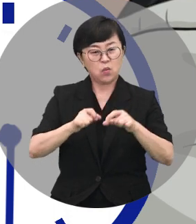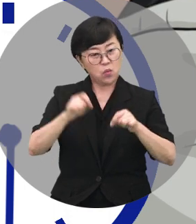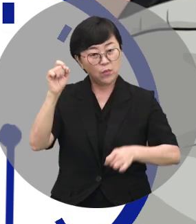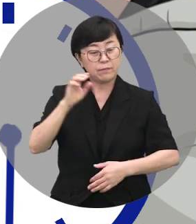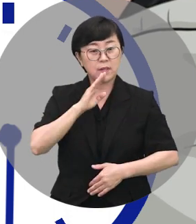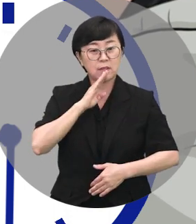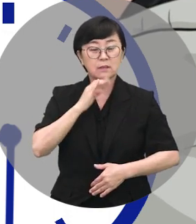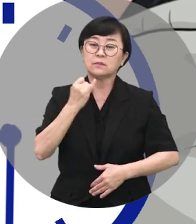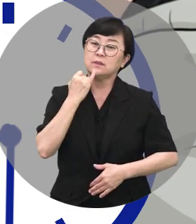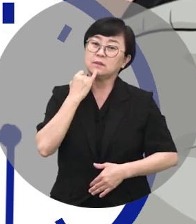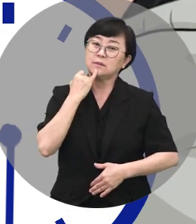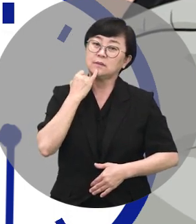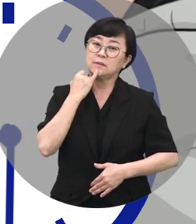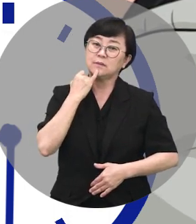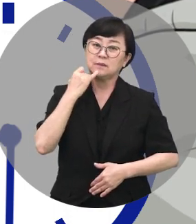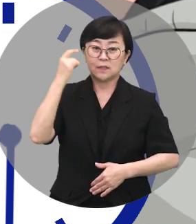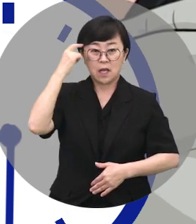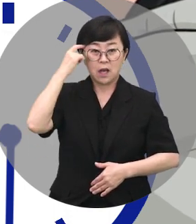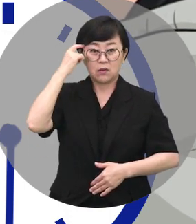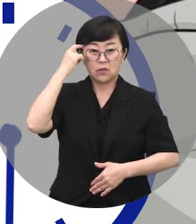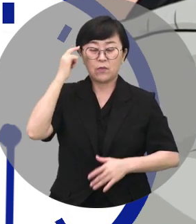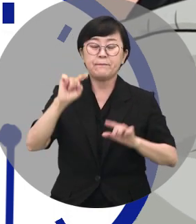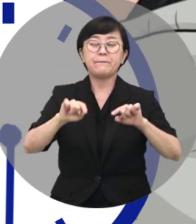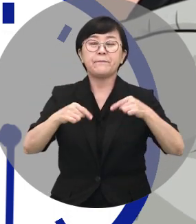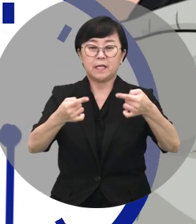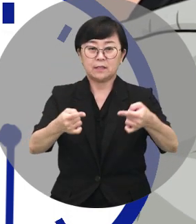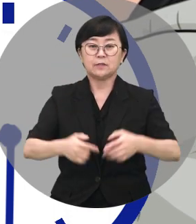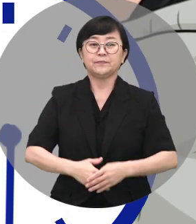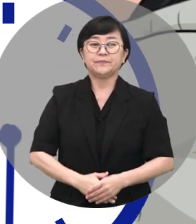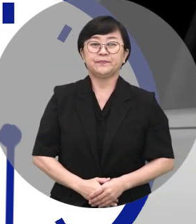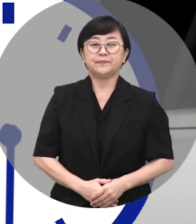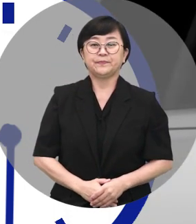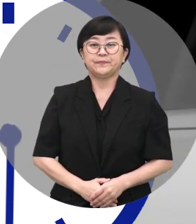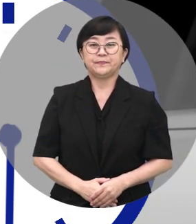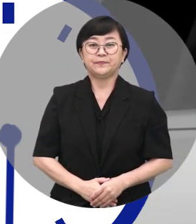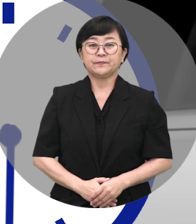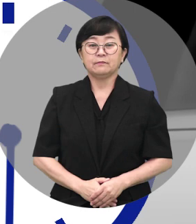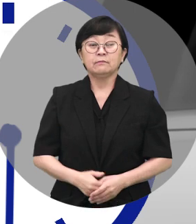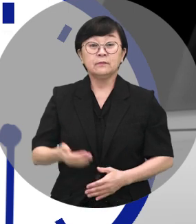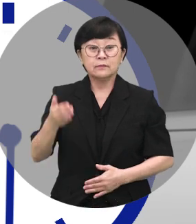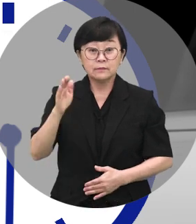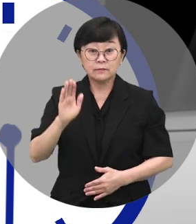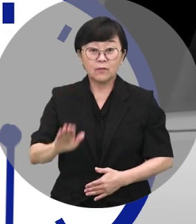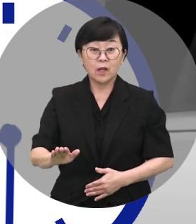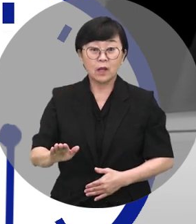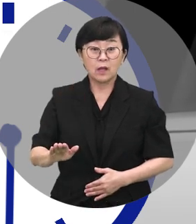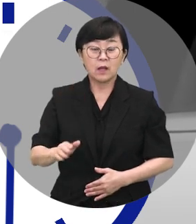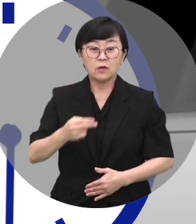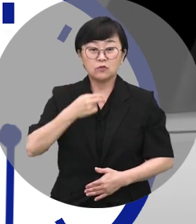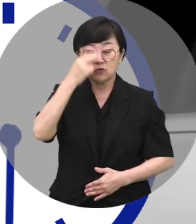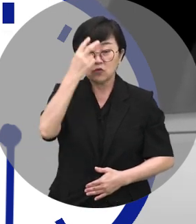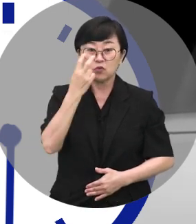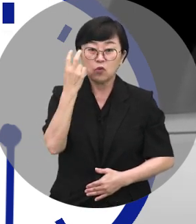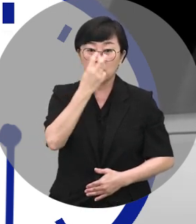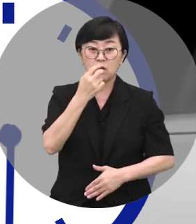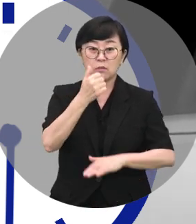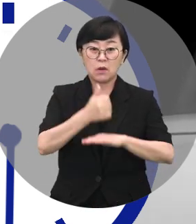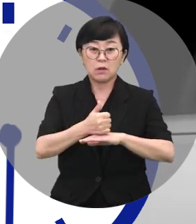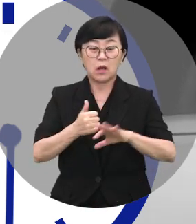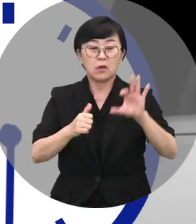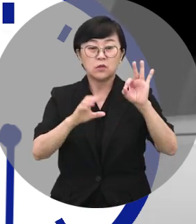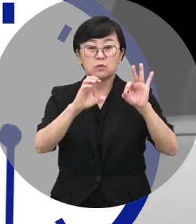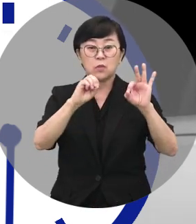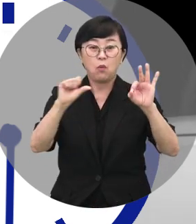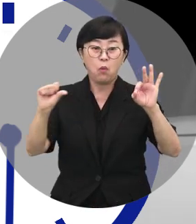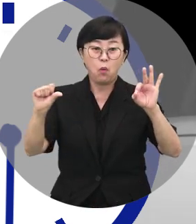지났으니까 괜찮겠지라는 생각으로 음주 단속에 응했습니다. 하지만 혈중 알코올 농도가 면허정지